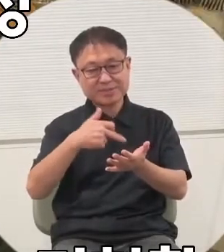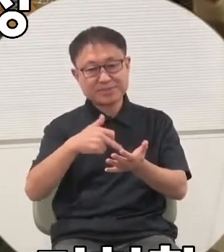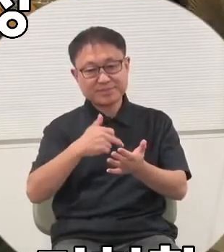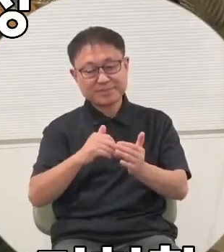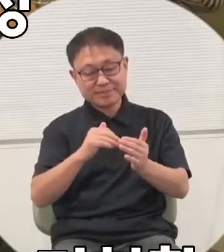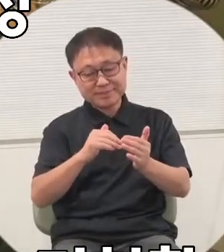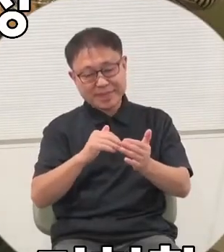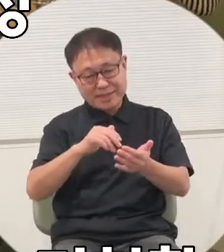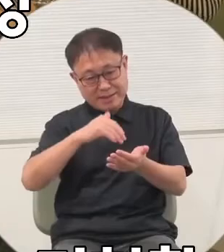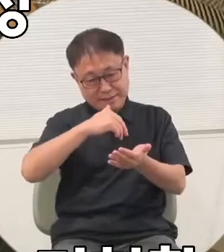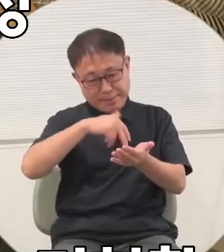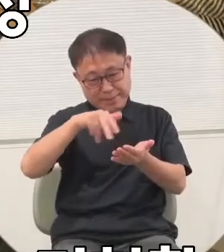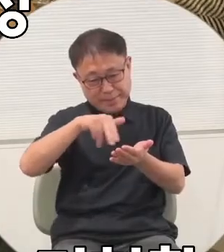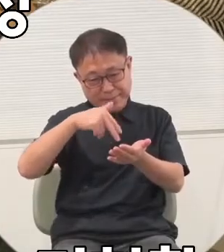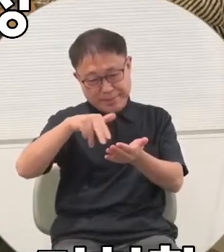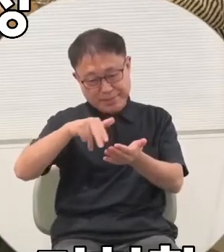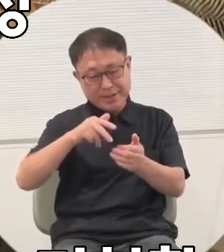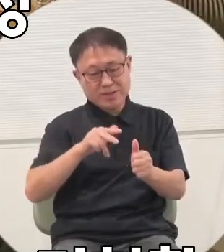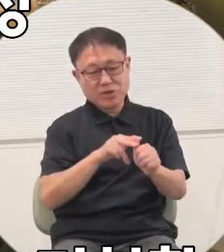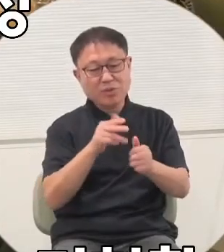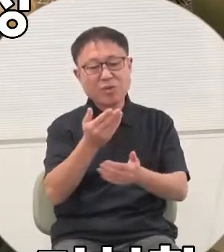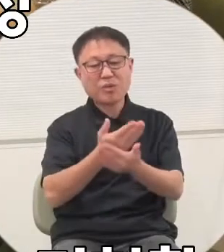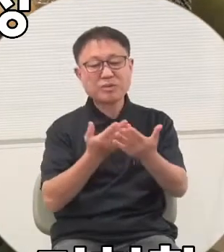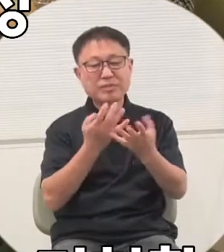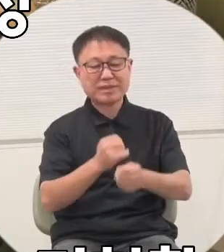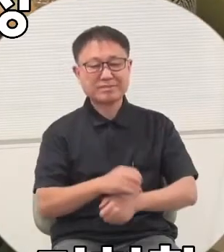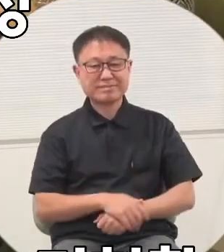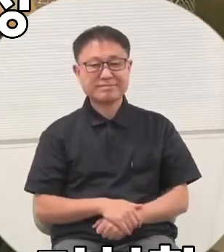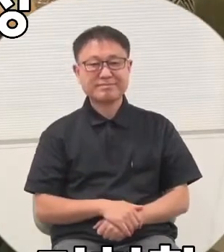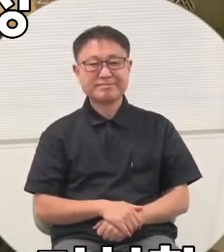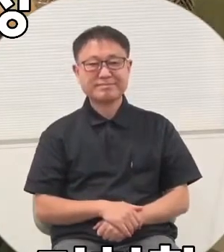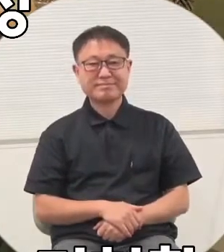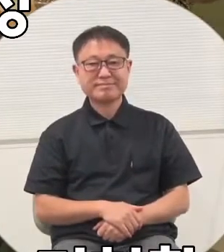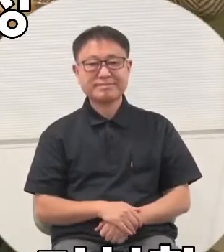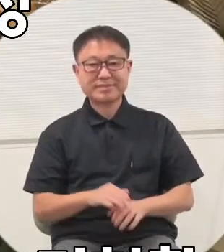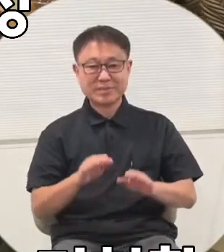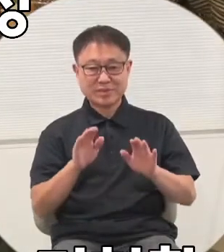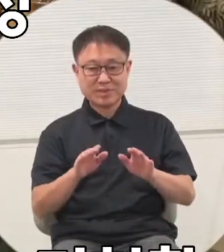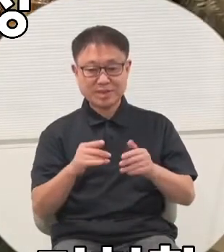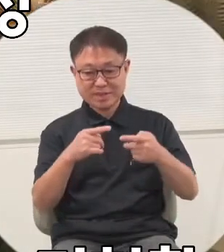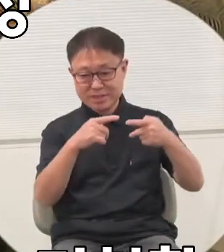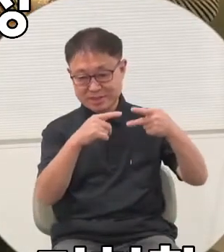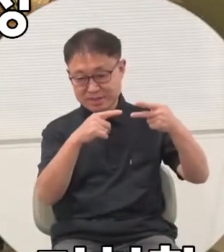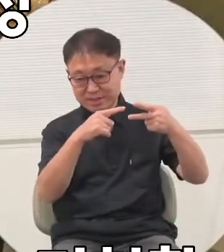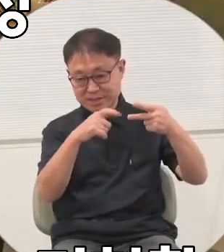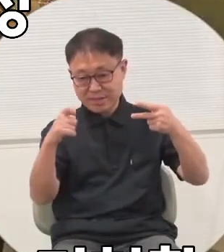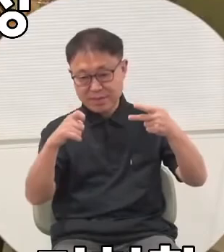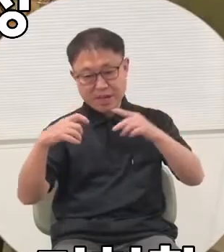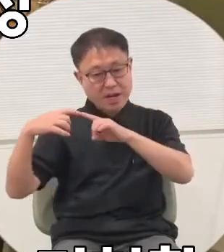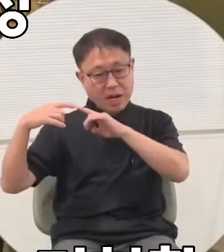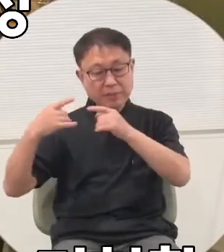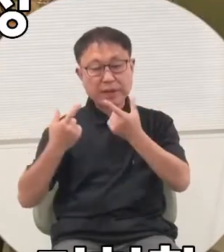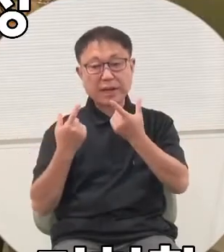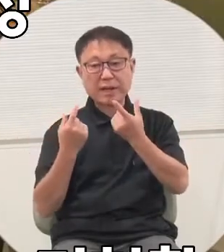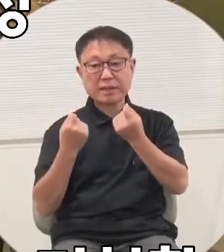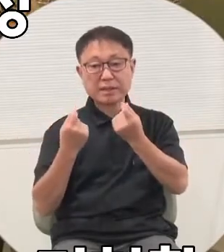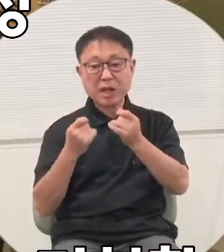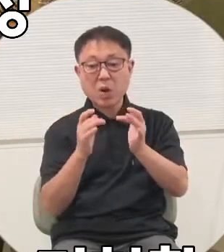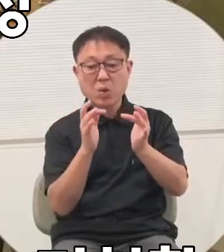내용을 많이 정보 공유를 오히려 더 많이 했고 그리고 이번에 서대문 가재울 라디오와 했던 것처럼